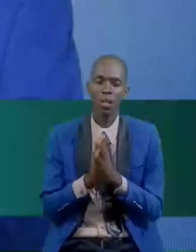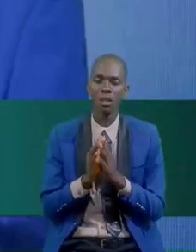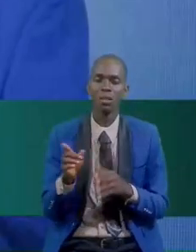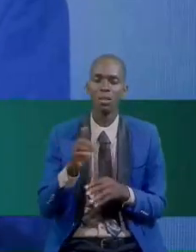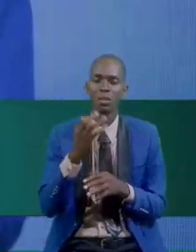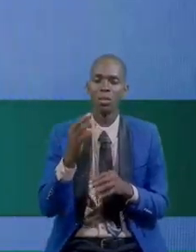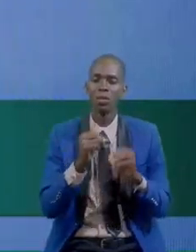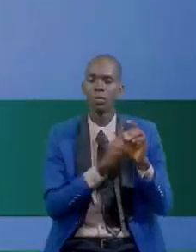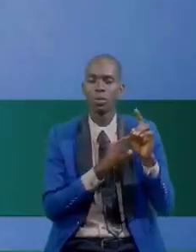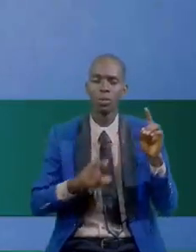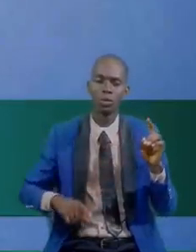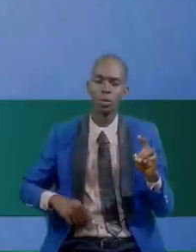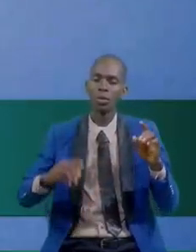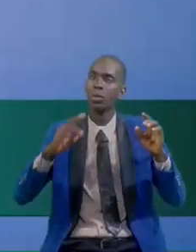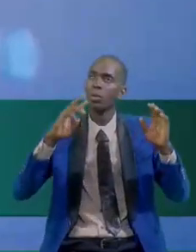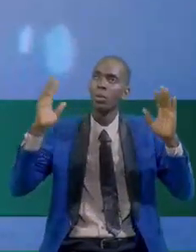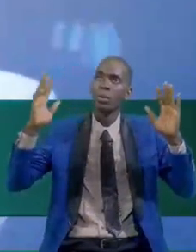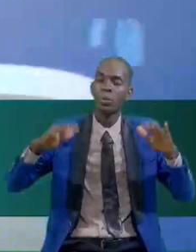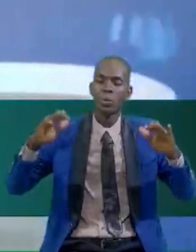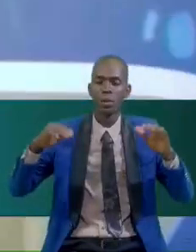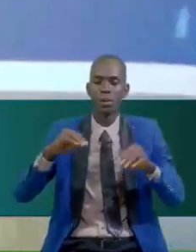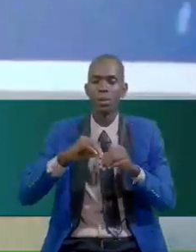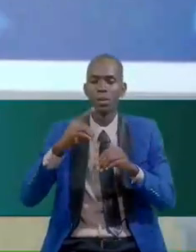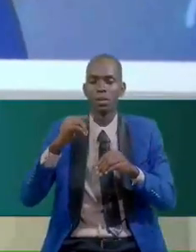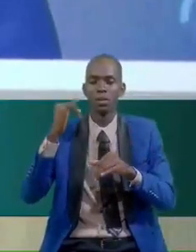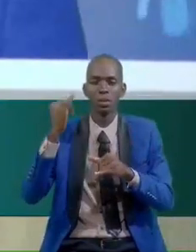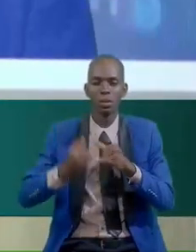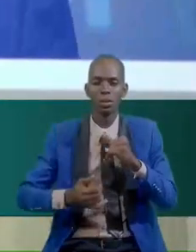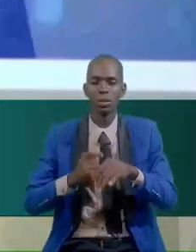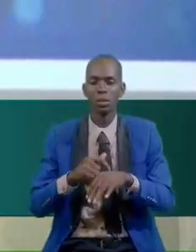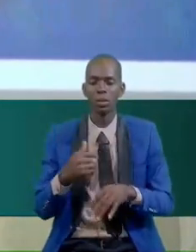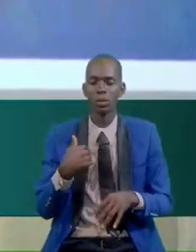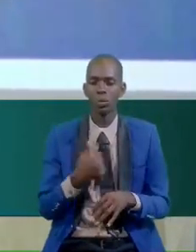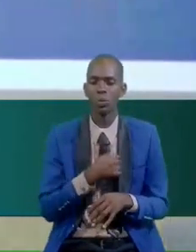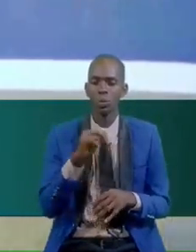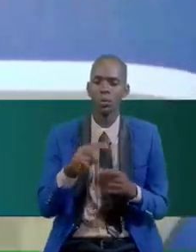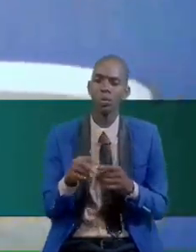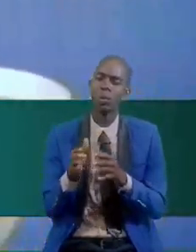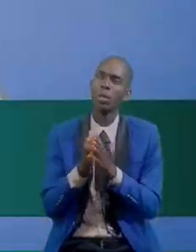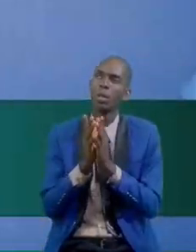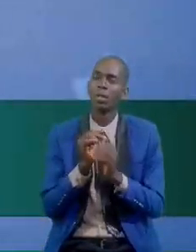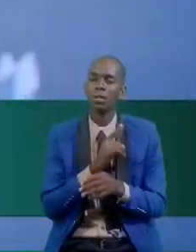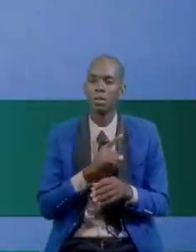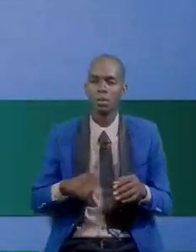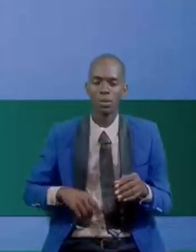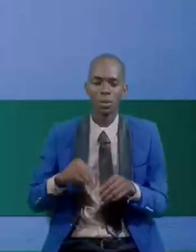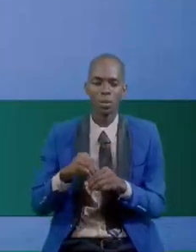Zacharie 10, verset 1. Demandez à l'Éternel la pluie du printemps.